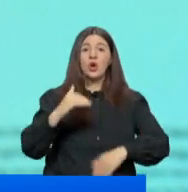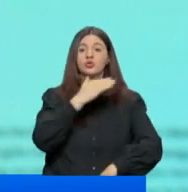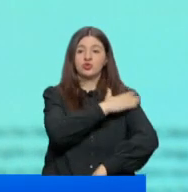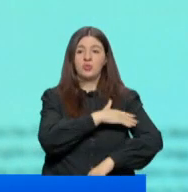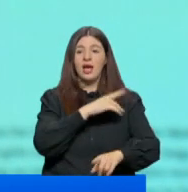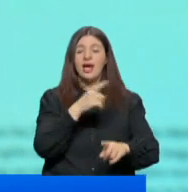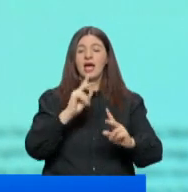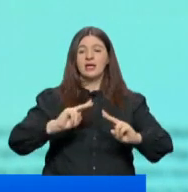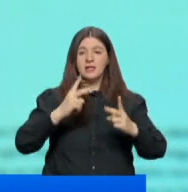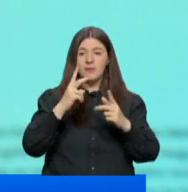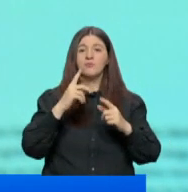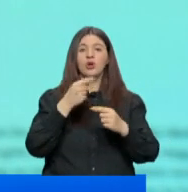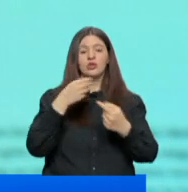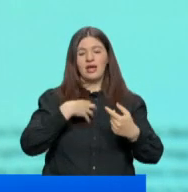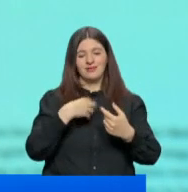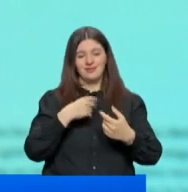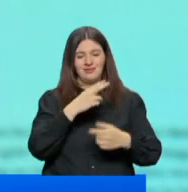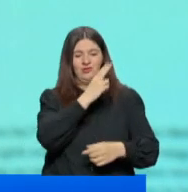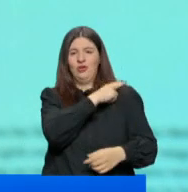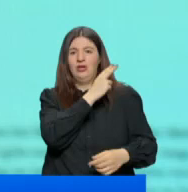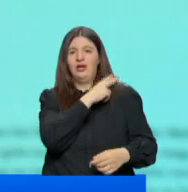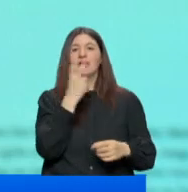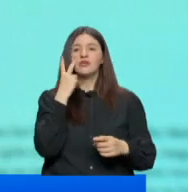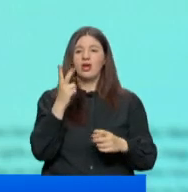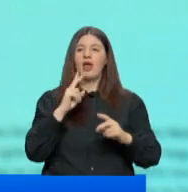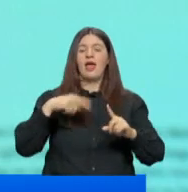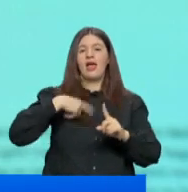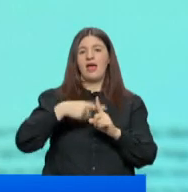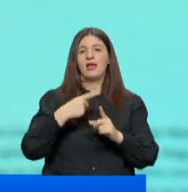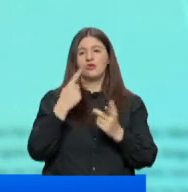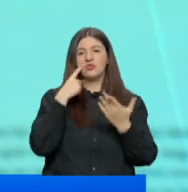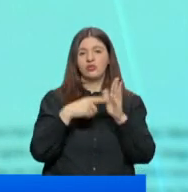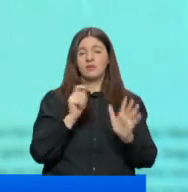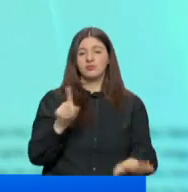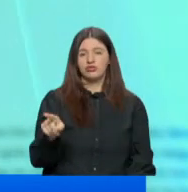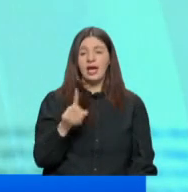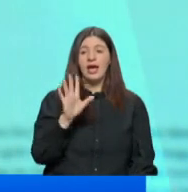asubaylara kıdem ve rütbeye göre ek göstergede verilecek.